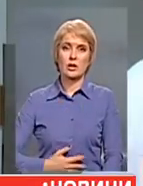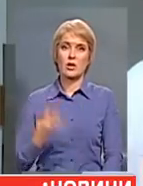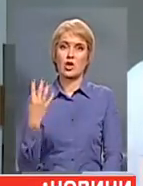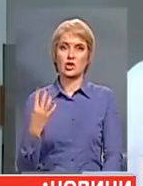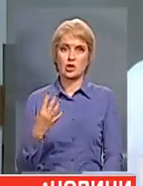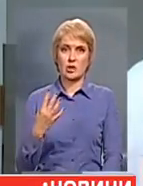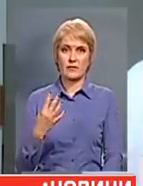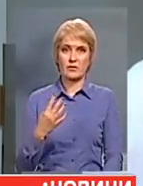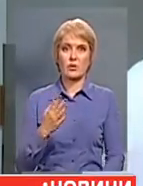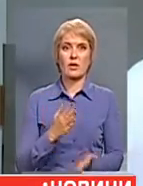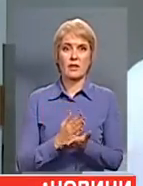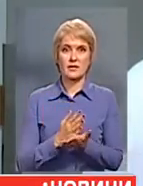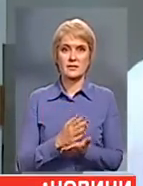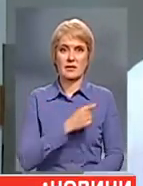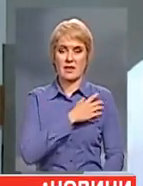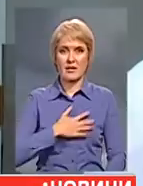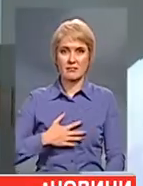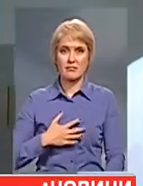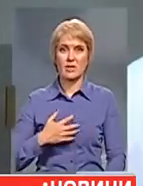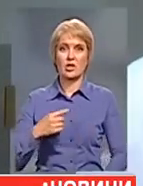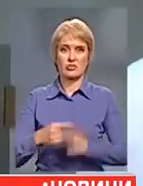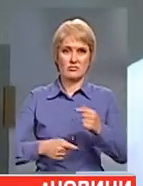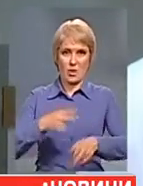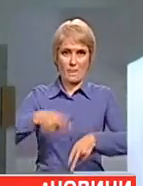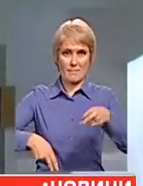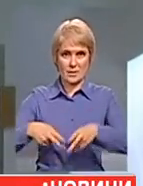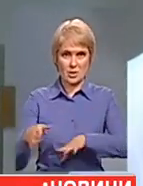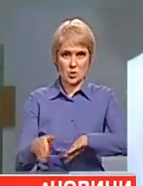Четверо із ранених пройшли через операційне.